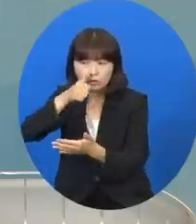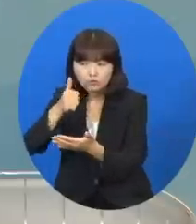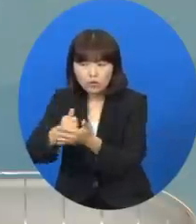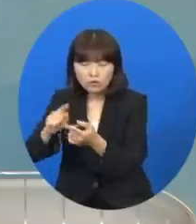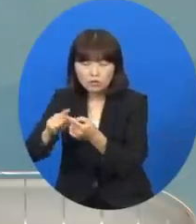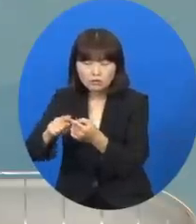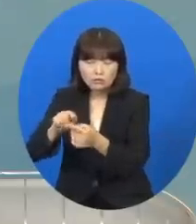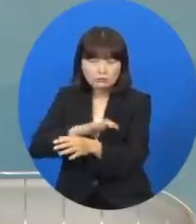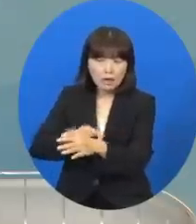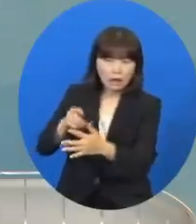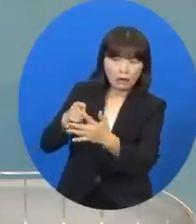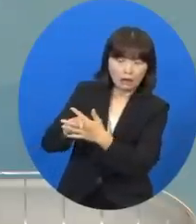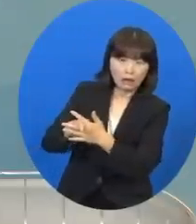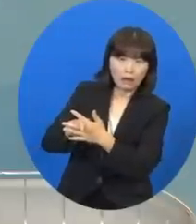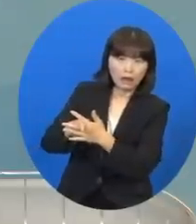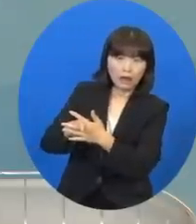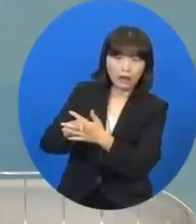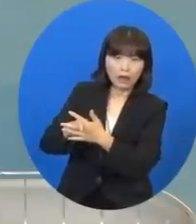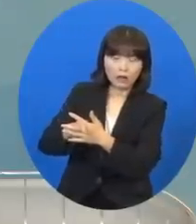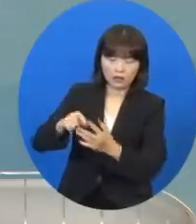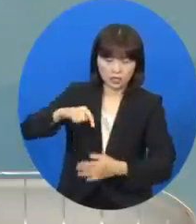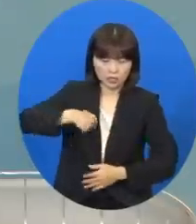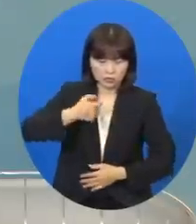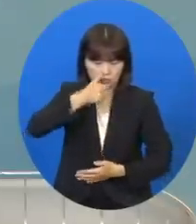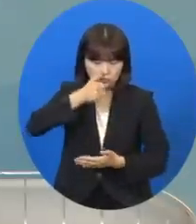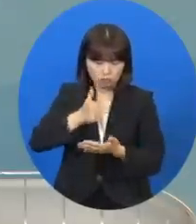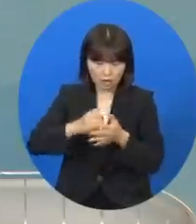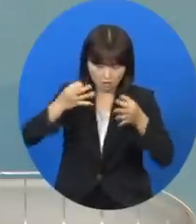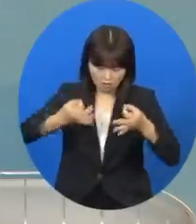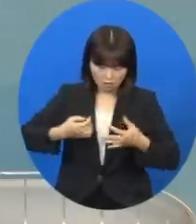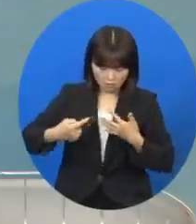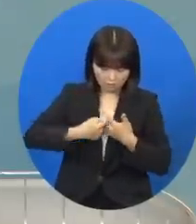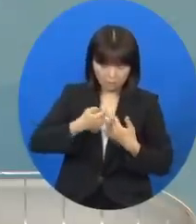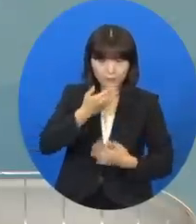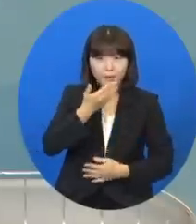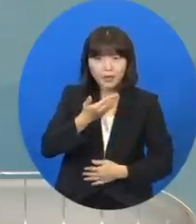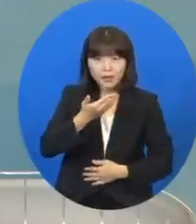보잖아요. 여러분 자신의 죄는 아시나요?